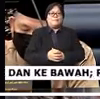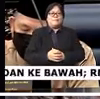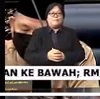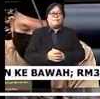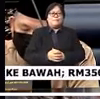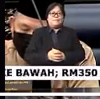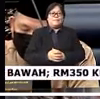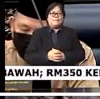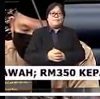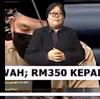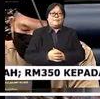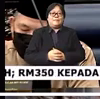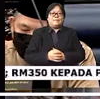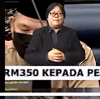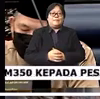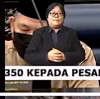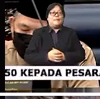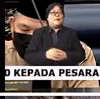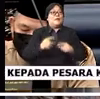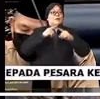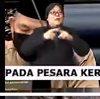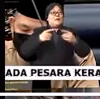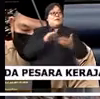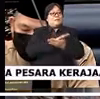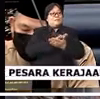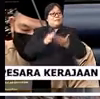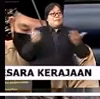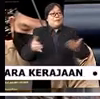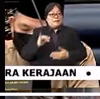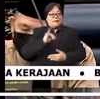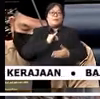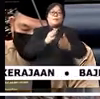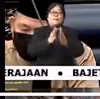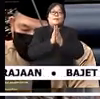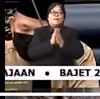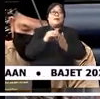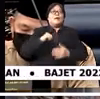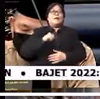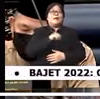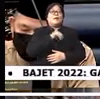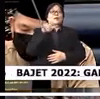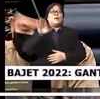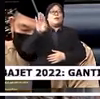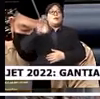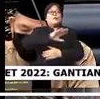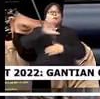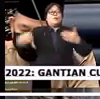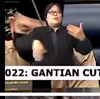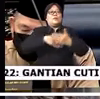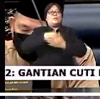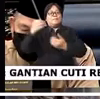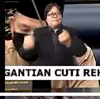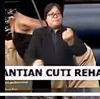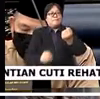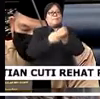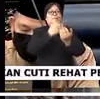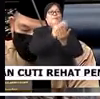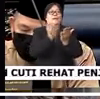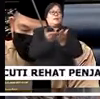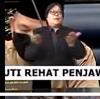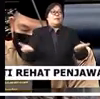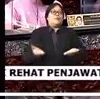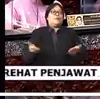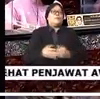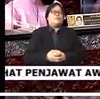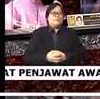hampir di ambang kemenangan. Yakinlah, kita dekat sekali, cukup dekat. Justru,